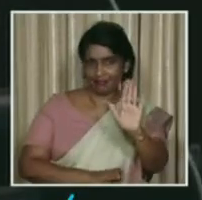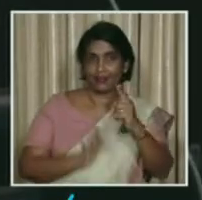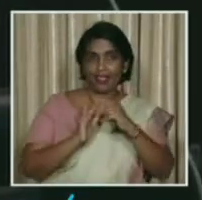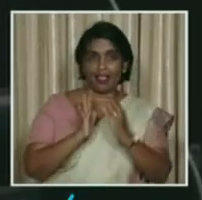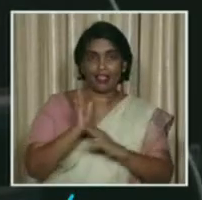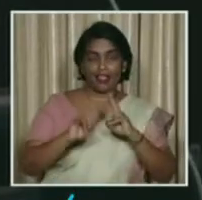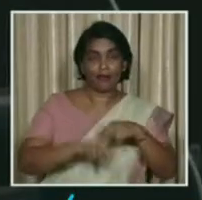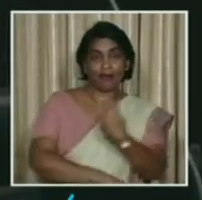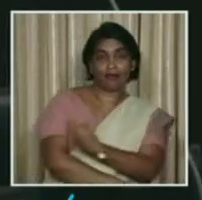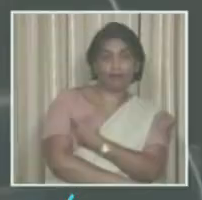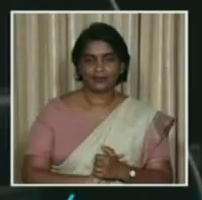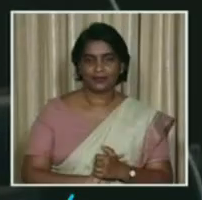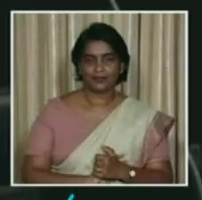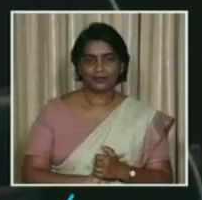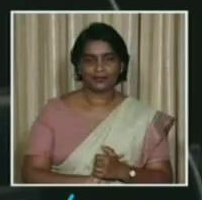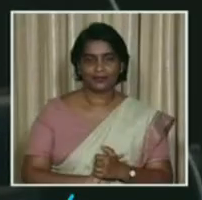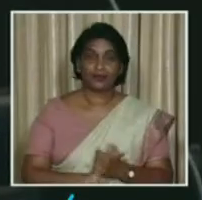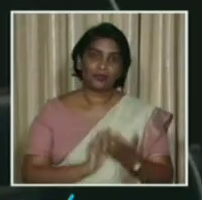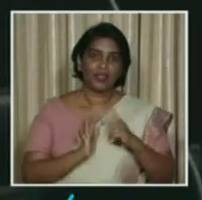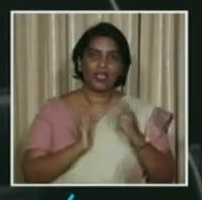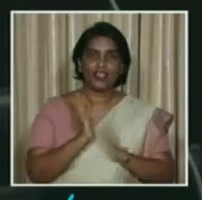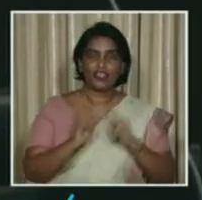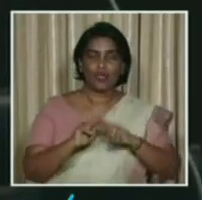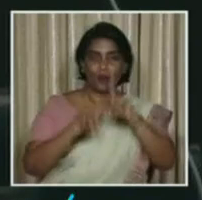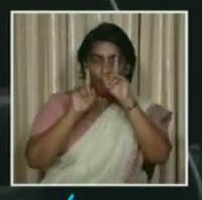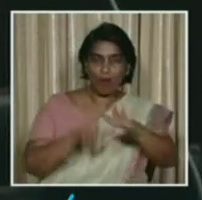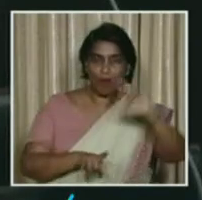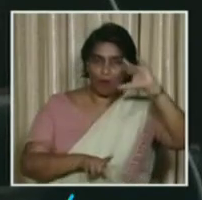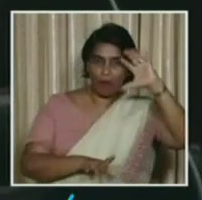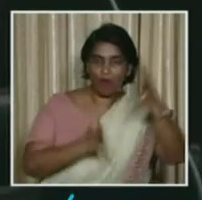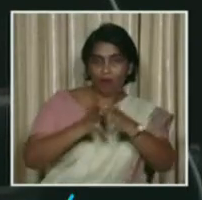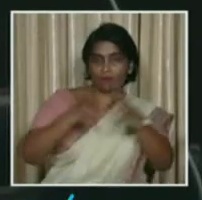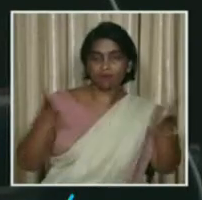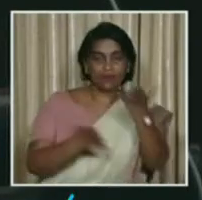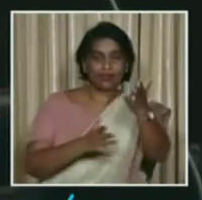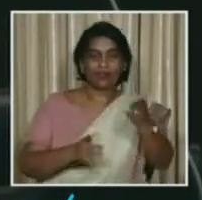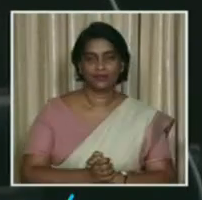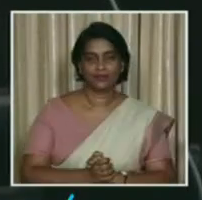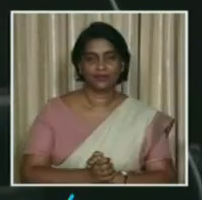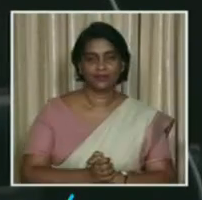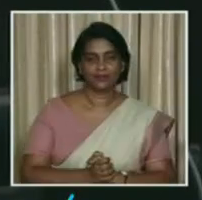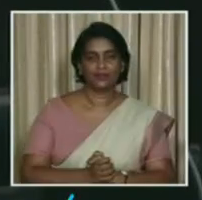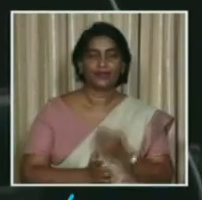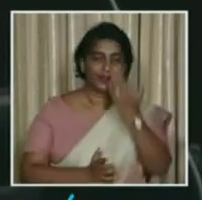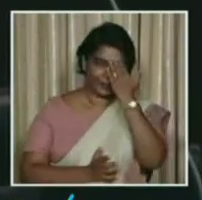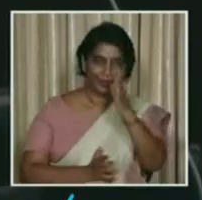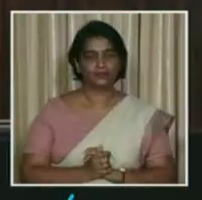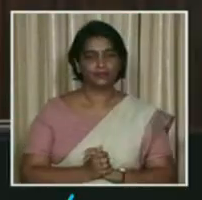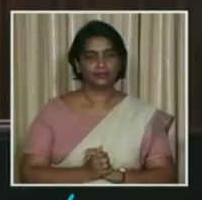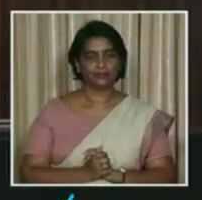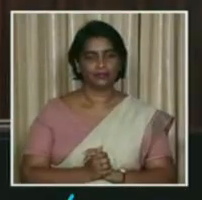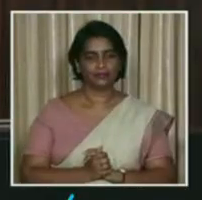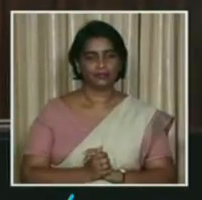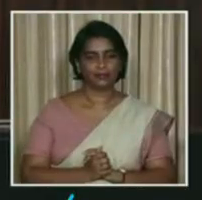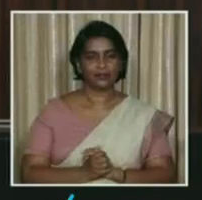එකෙන් ඉන්ජෙක්ෂන් එකක් ගහුවම නිකන් පිම්බෙන්න එපා. IMF එක දන්නෝ නම් මේ වගේ මැට්‍රෝ ටික මෙහෙම පිම්බෙන උන්ටයක් ඉන්න කියලා සත පහක් දෙන්නේ නැහැ. කරුණාකරලා මගේ ප්‍රශ්නේ අහන්න ඉඩ දෙන්න.